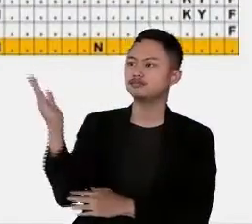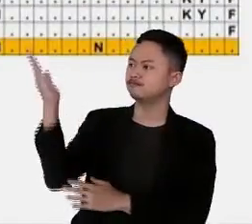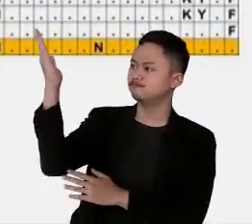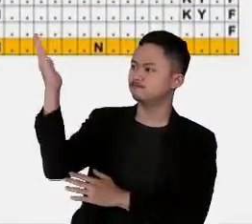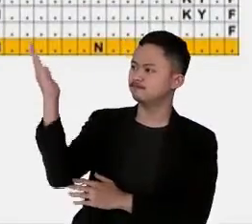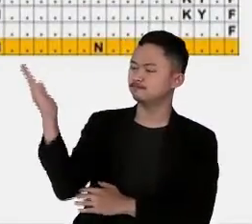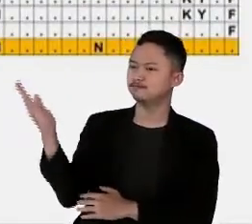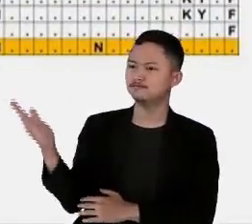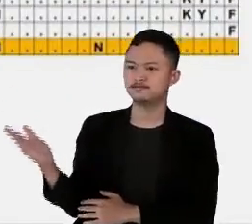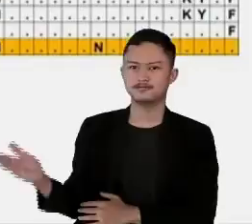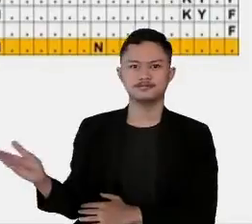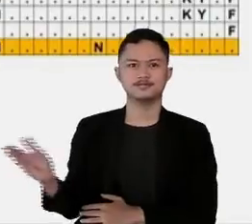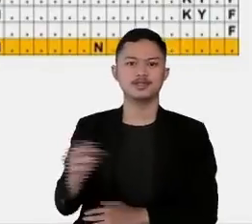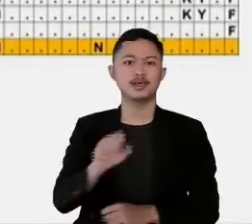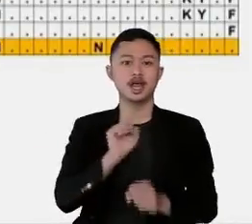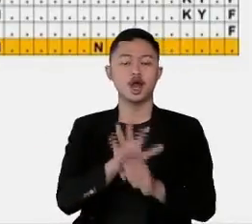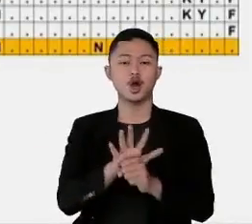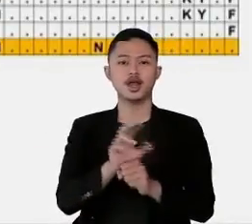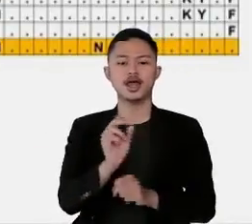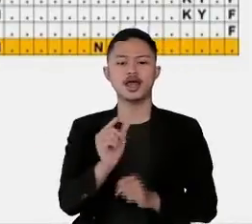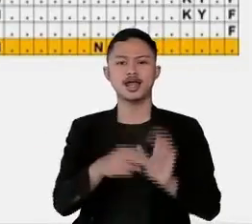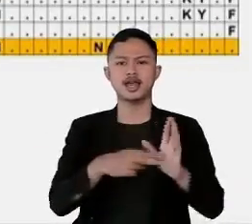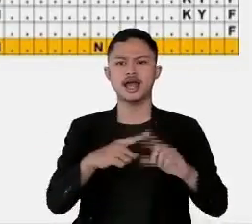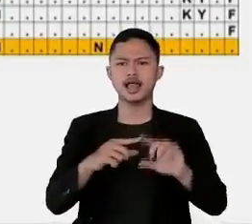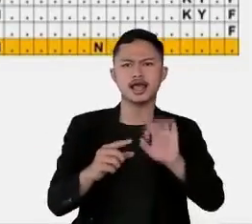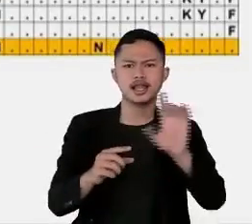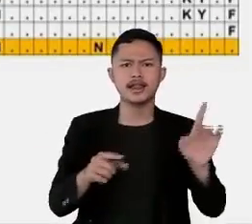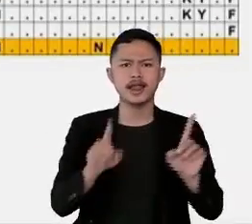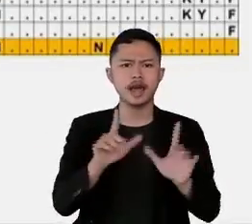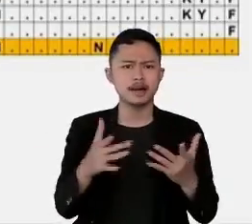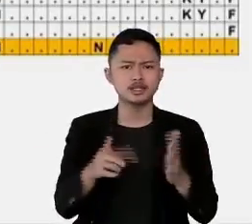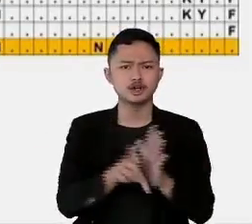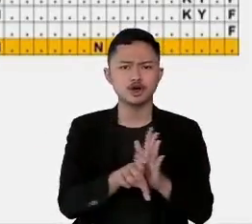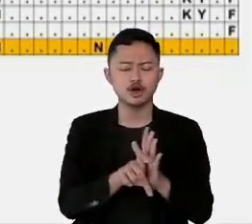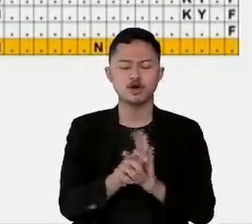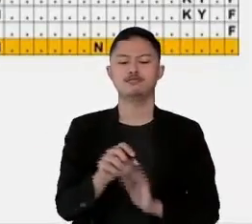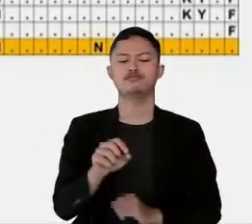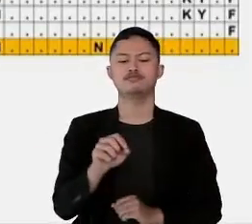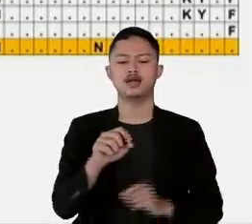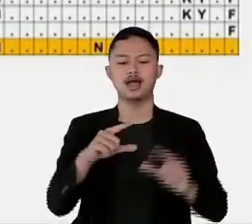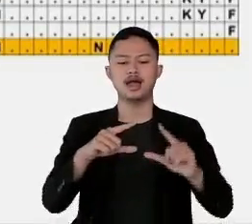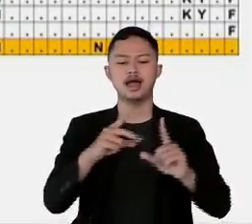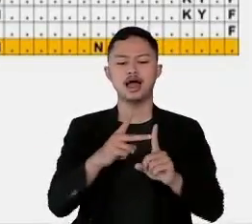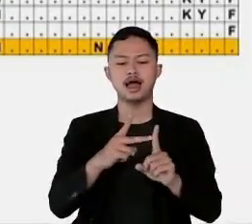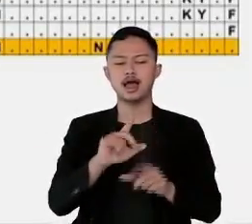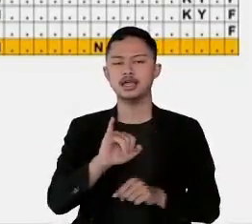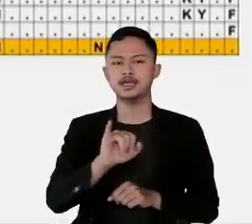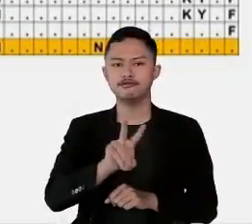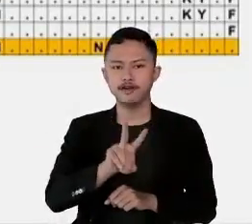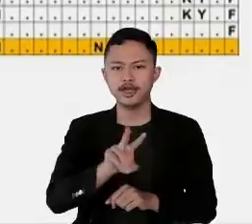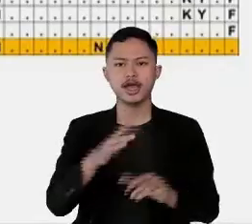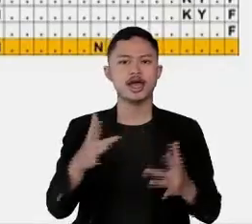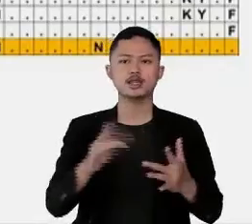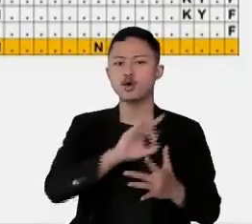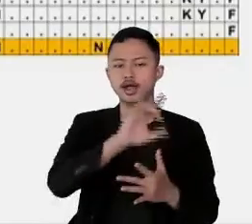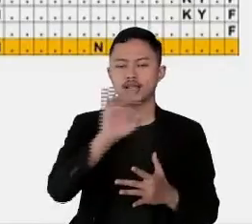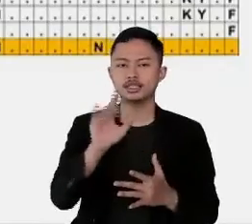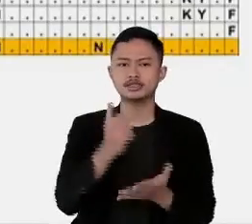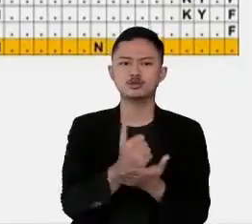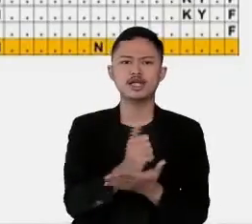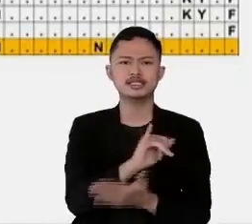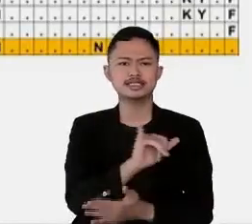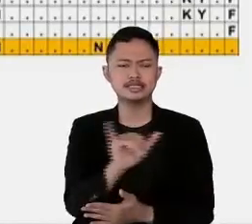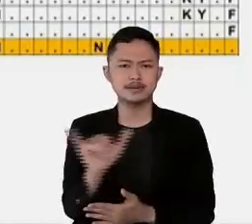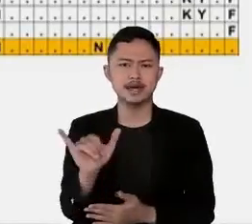dibandingkan dengan virus RNA yang lain virus HIV create website justru virus Corona ini